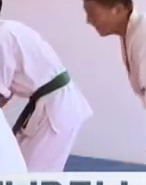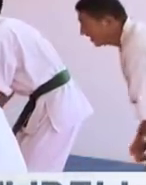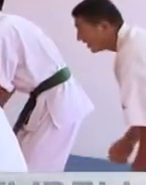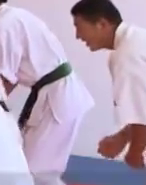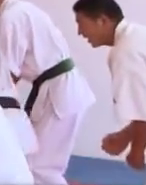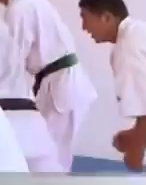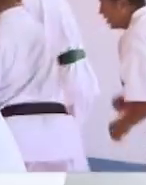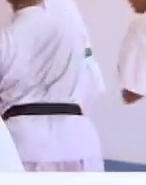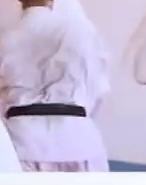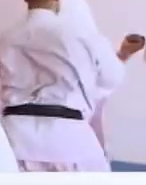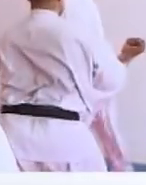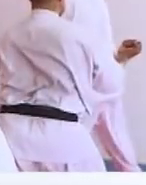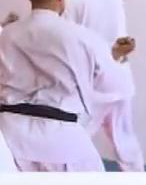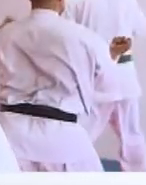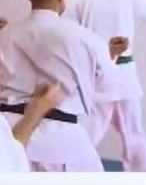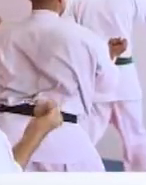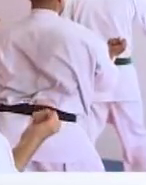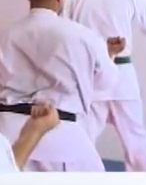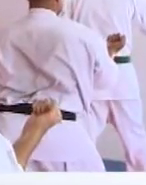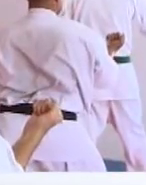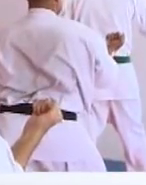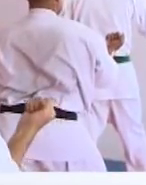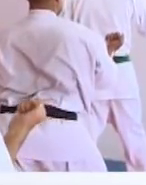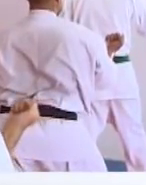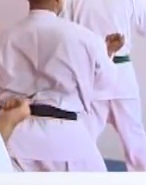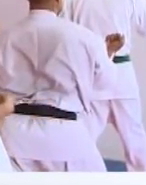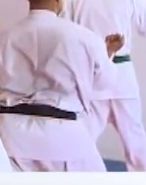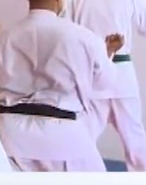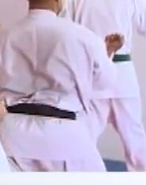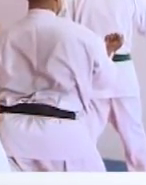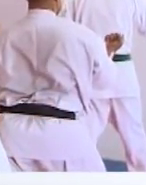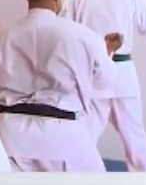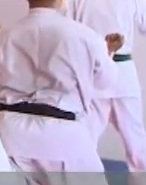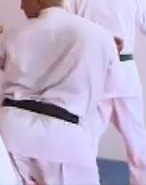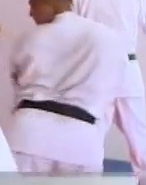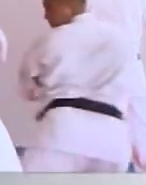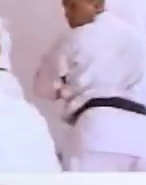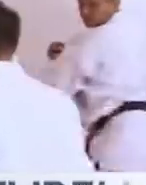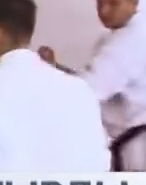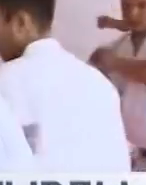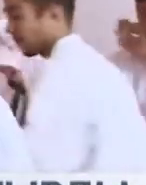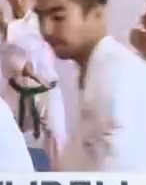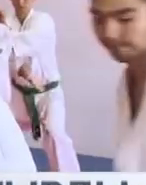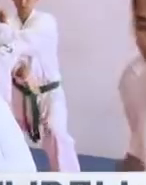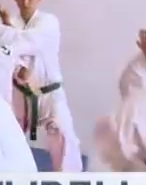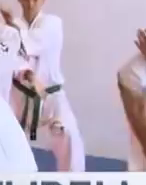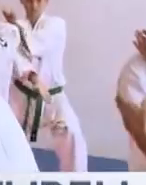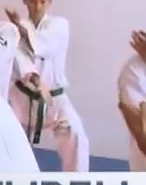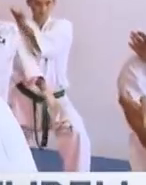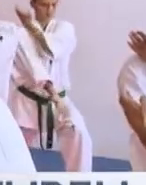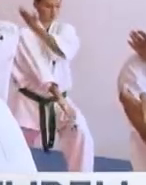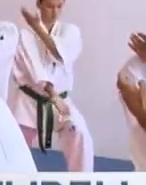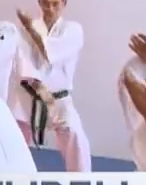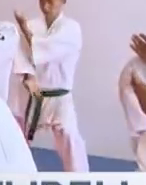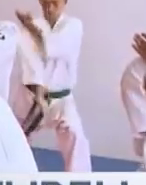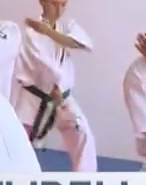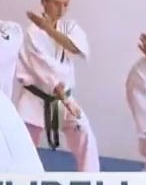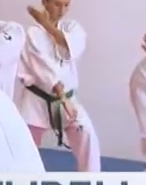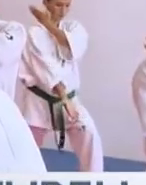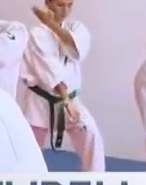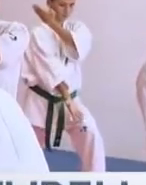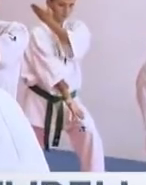Ең бастысы біздерде бұл жерде кішкентай балалармен жұмыс жасау, балаларға жаңа айта кеткенде алғашқы көмек